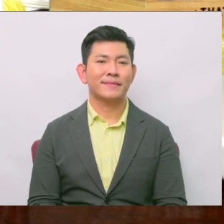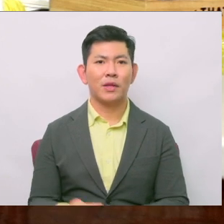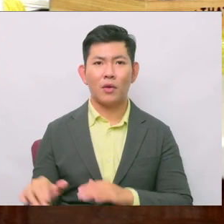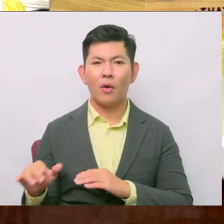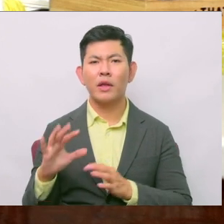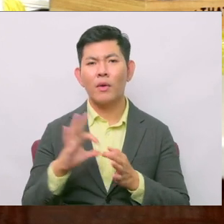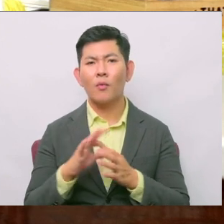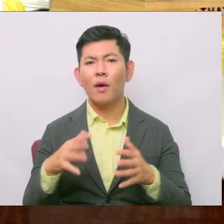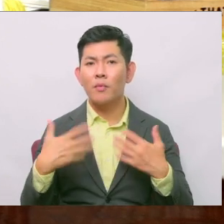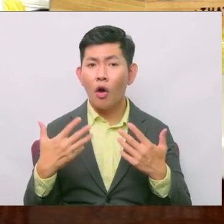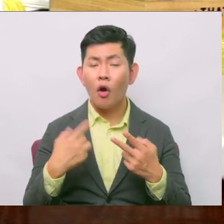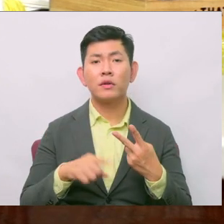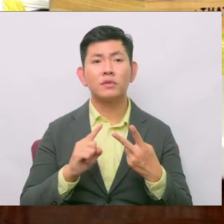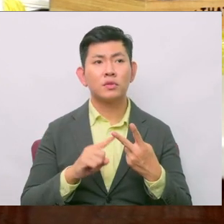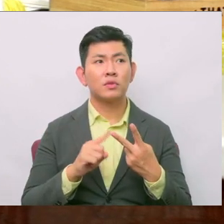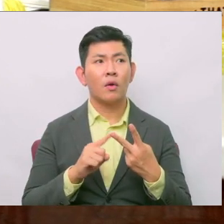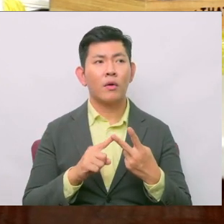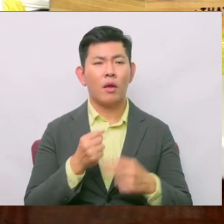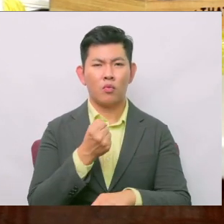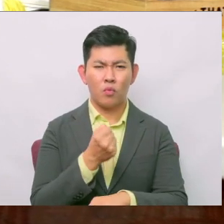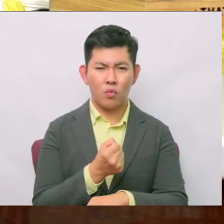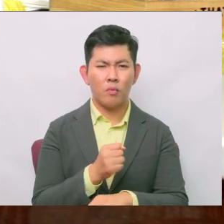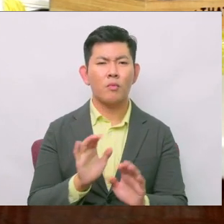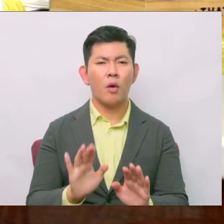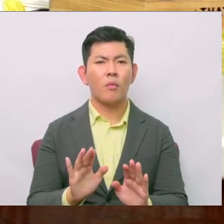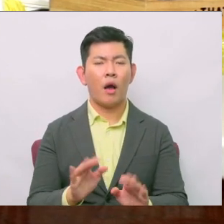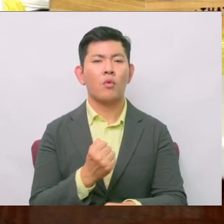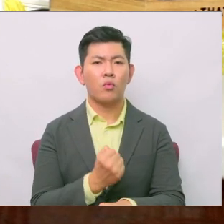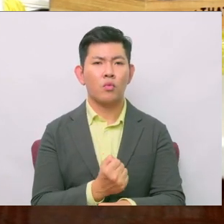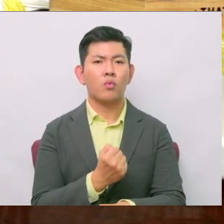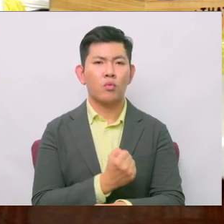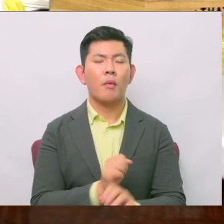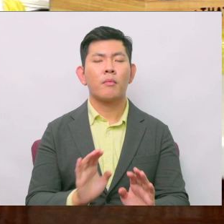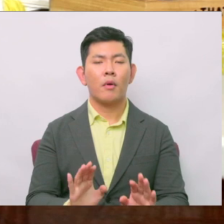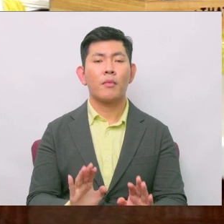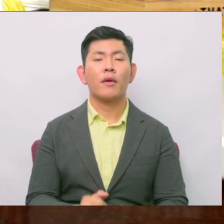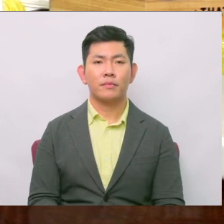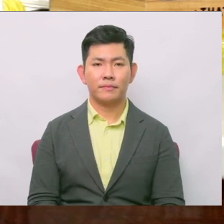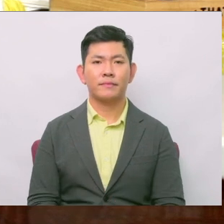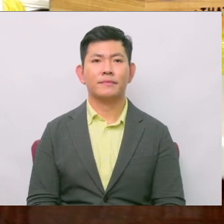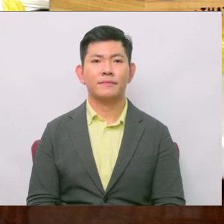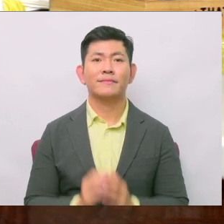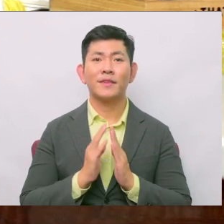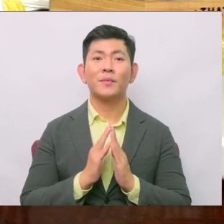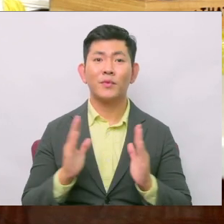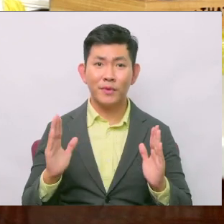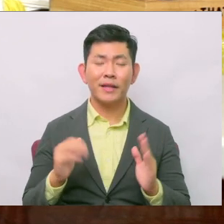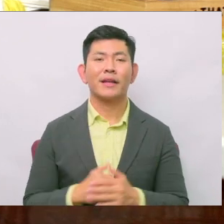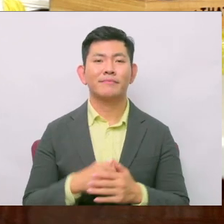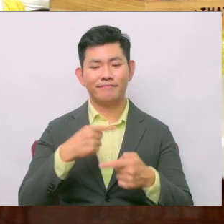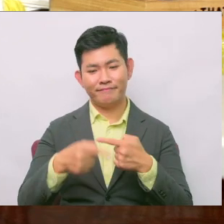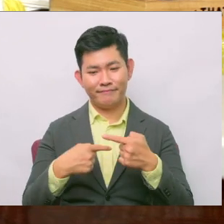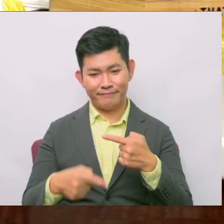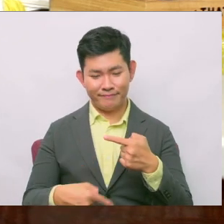แล้วก็ในเรื่องของแรงที่เราใช้ประคบก็อาจจะต้องใช้แบบนุ่นเงินนะคะป้าปุ้ยขอบคุณนะคะที่เข้ามาแลกเปลี่ยนด้วย